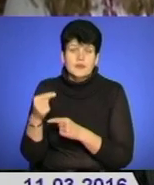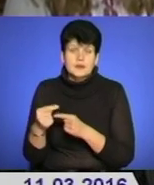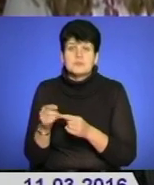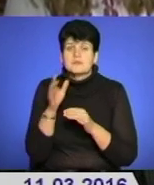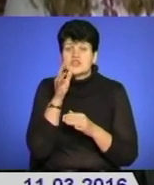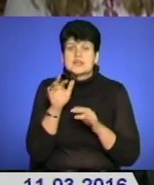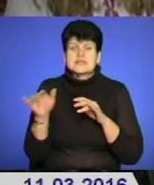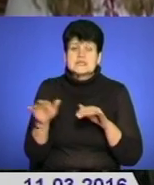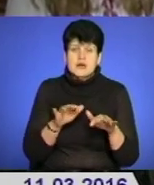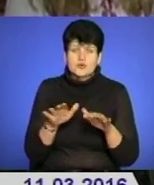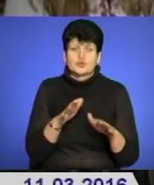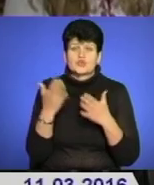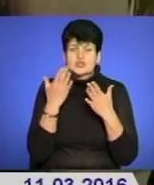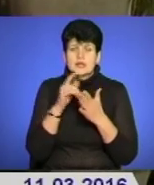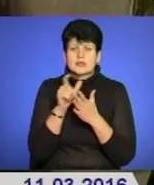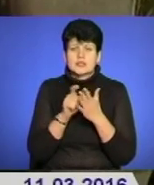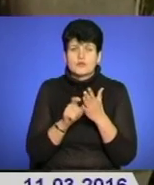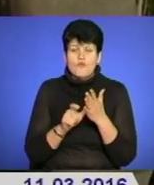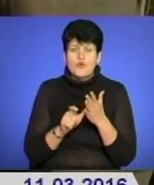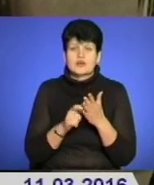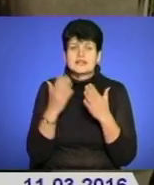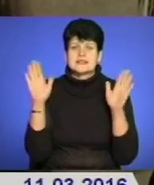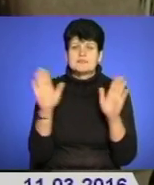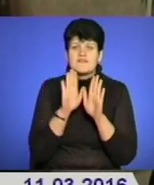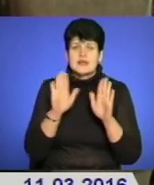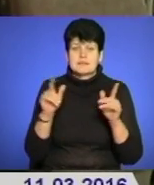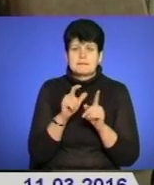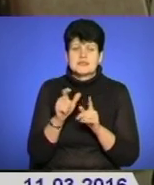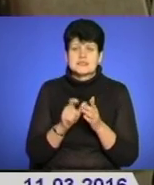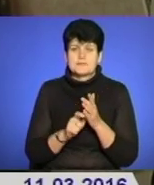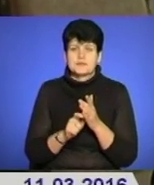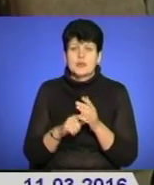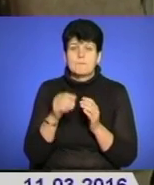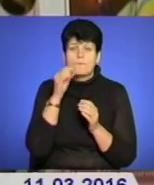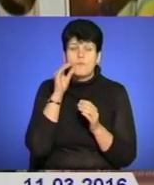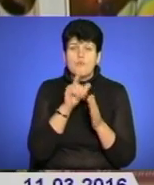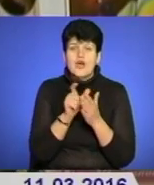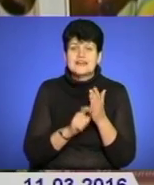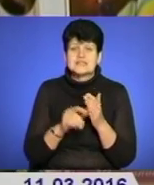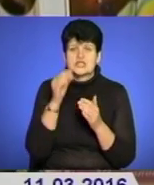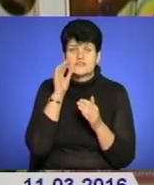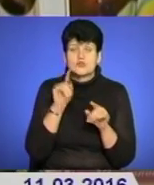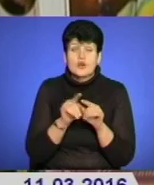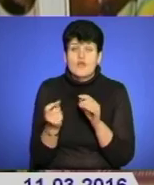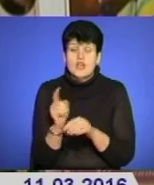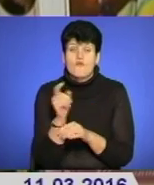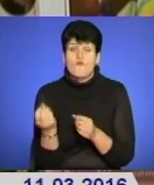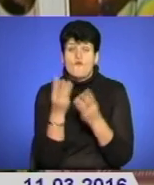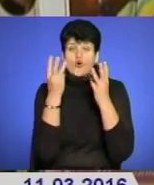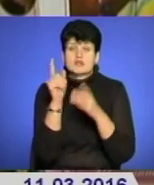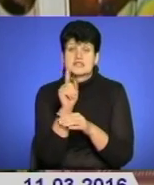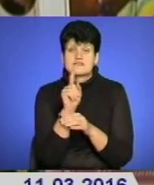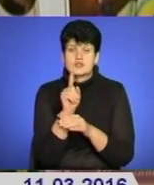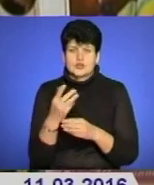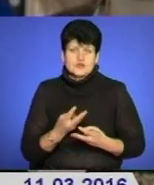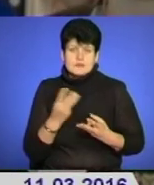заходу діти читали поетичні твори та співали пісні на слова генія. Поезія Шевченка – це вогник, схожий на полум'я свічки, що запалює